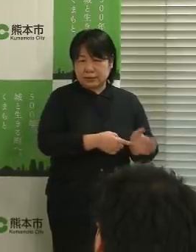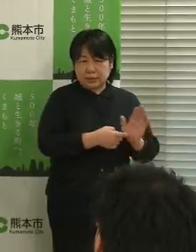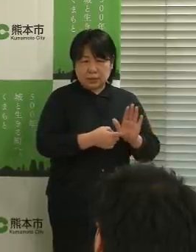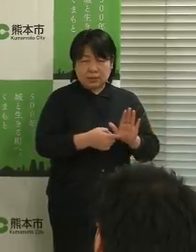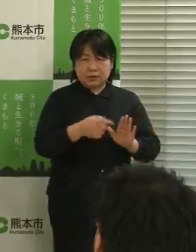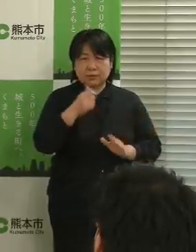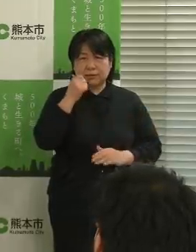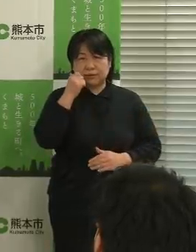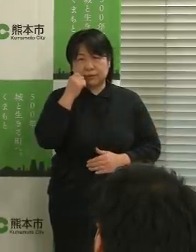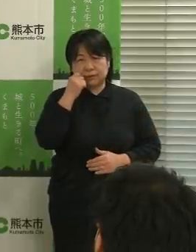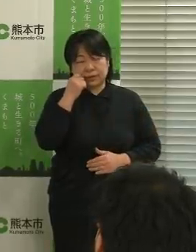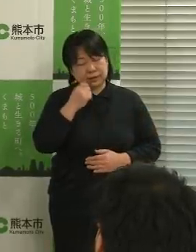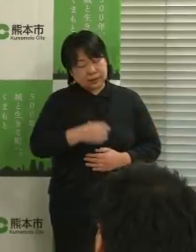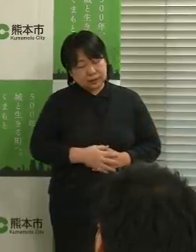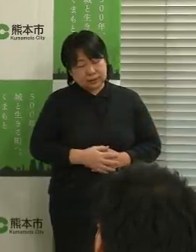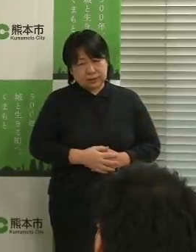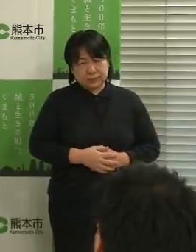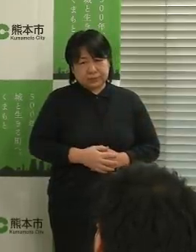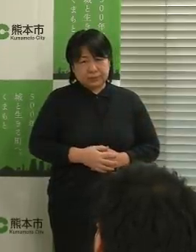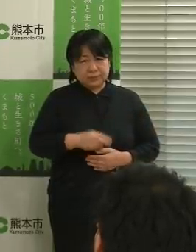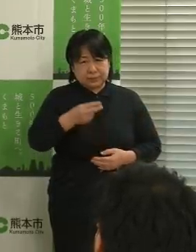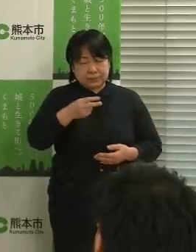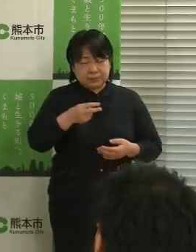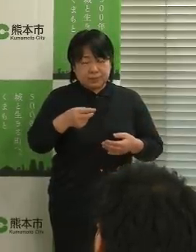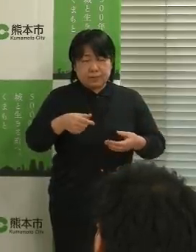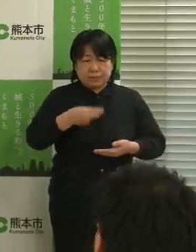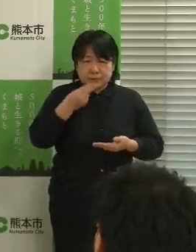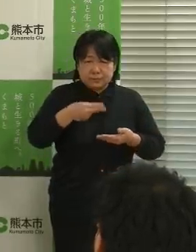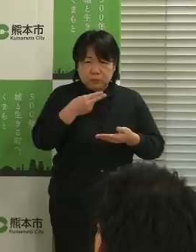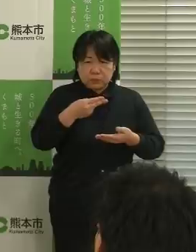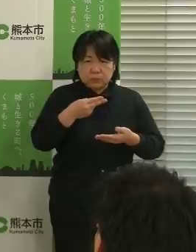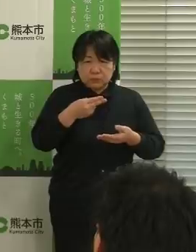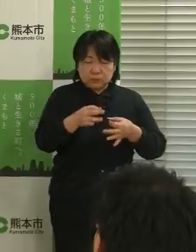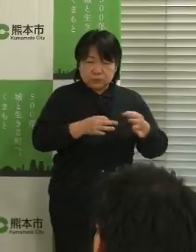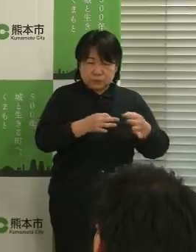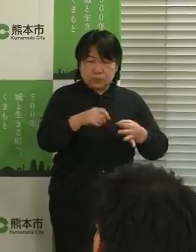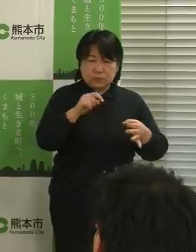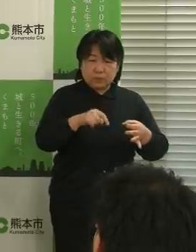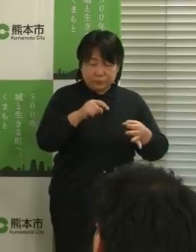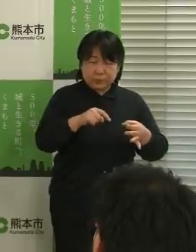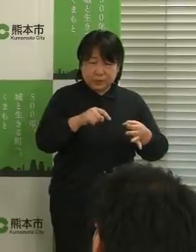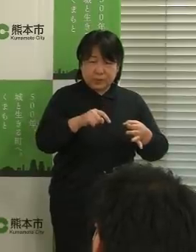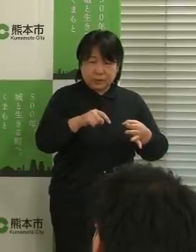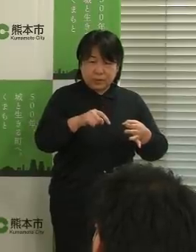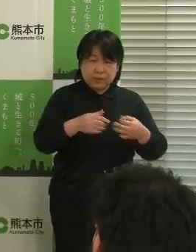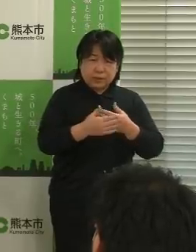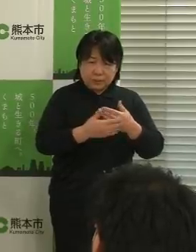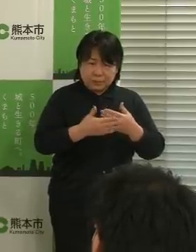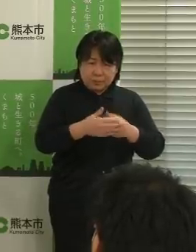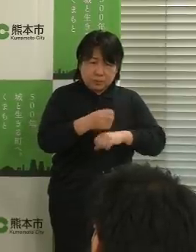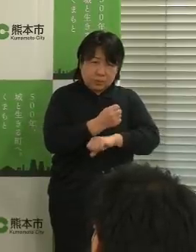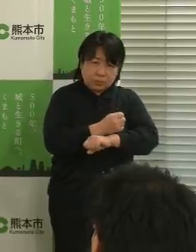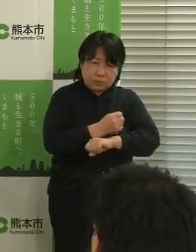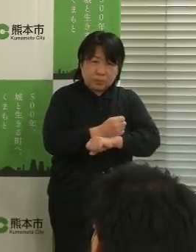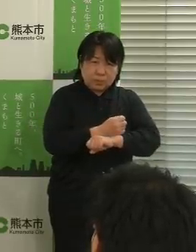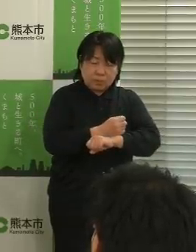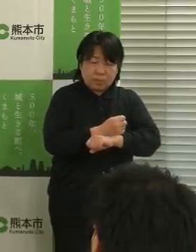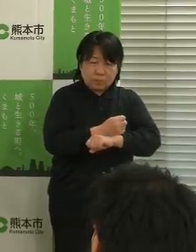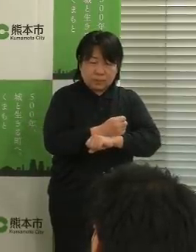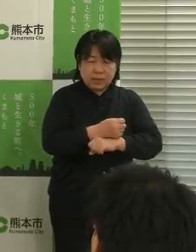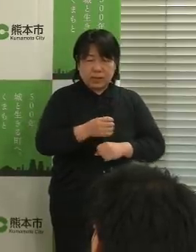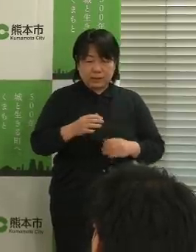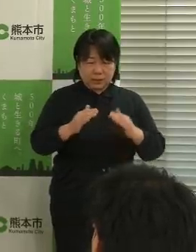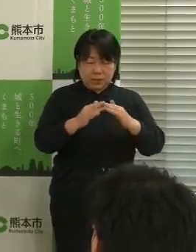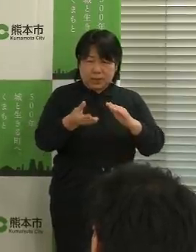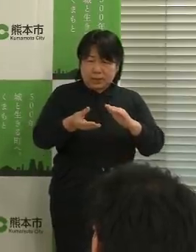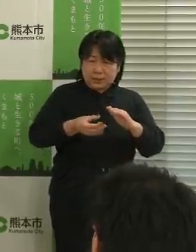ませんが、少なくとも例えば飲食業の皆さん方がどのくらいそのキャッシュフローの面でですね、苦労されておるのかとか、あるいは家賃負担